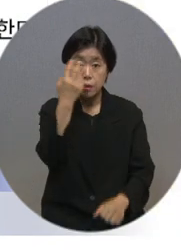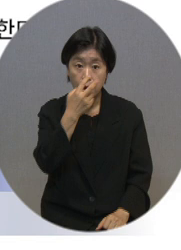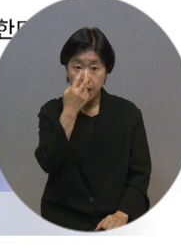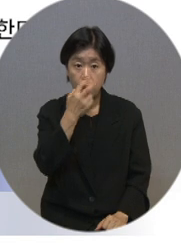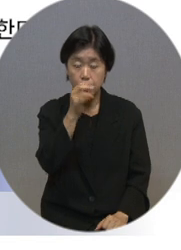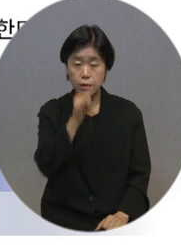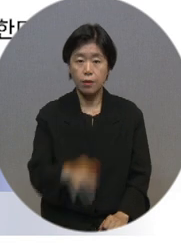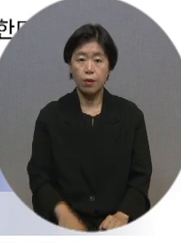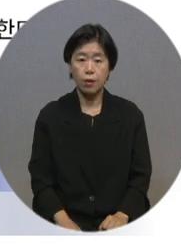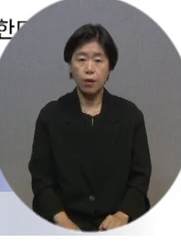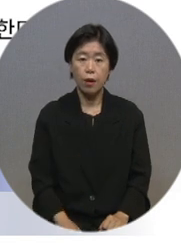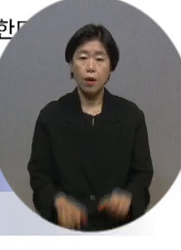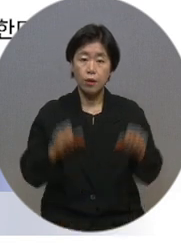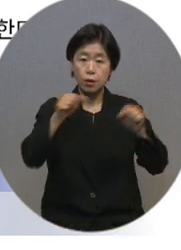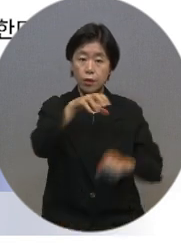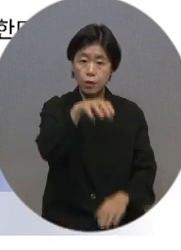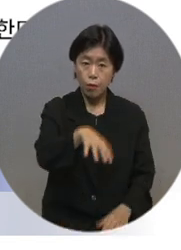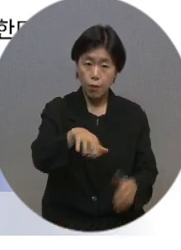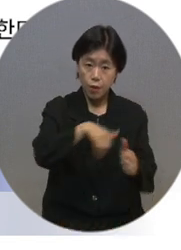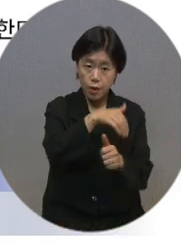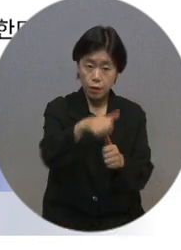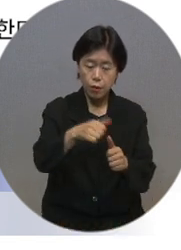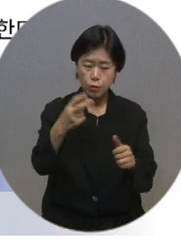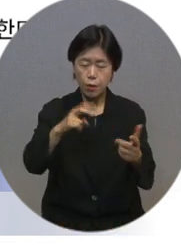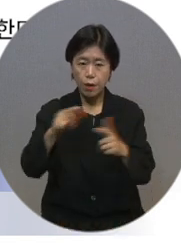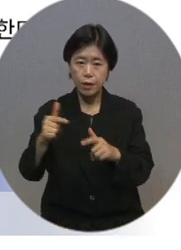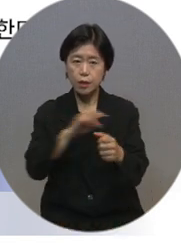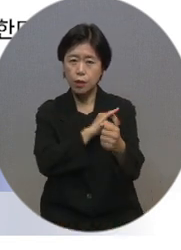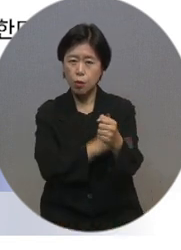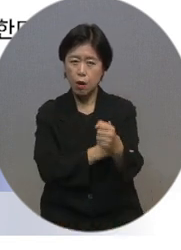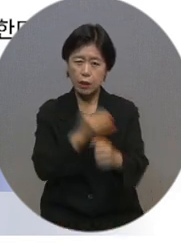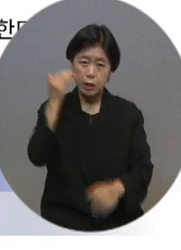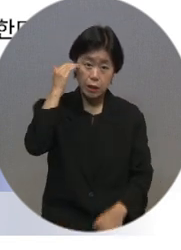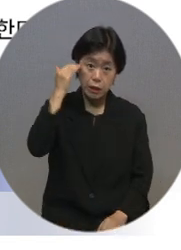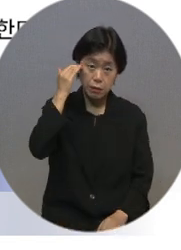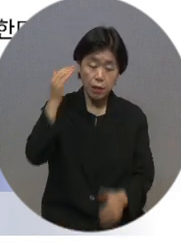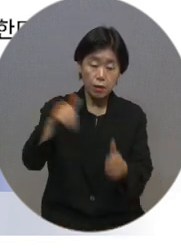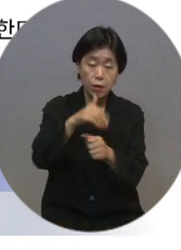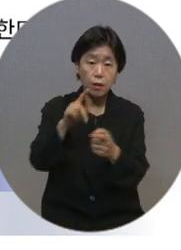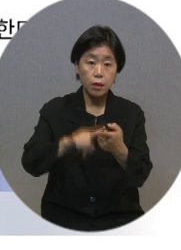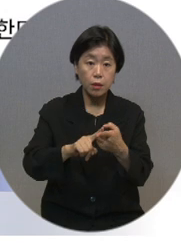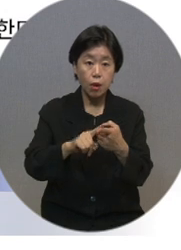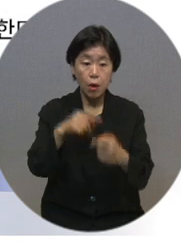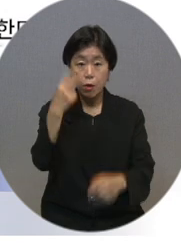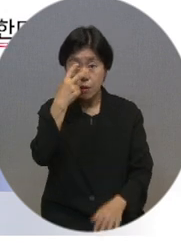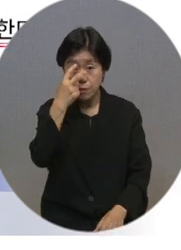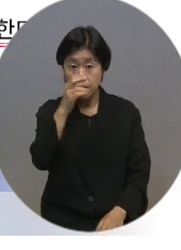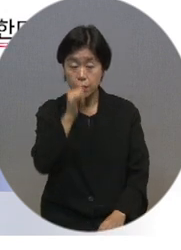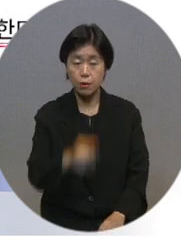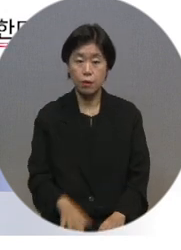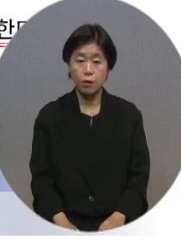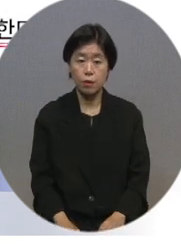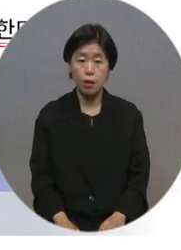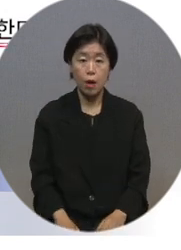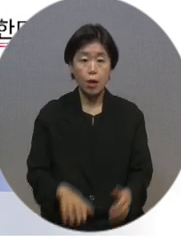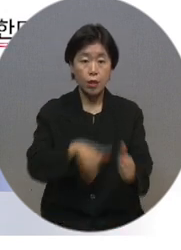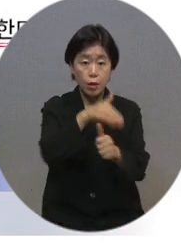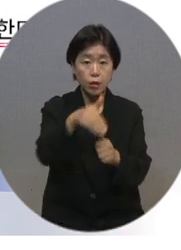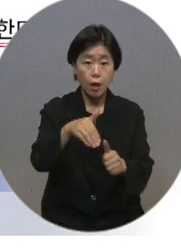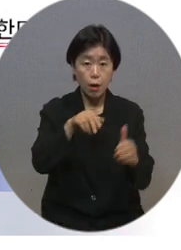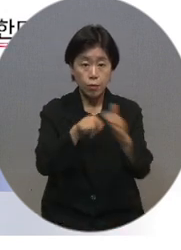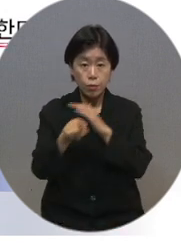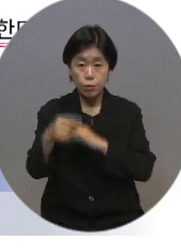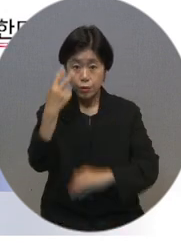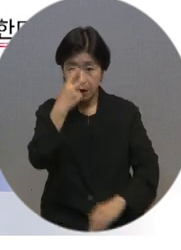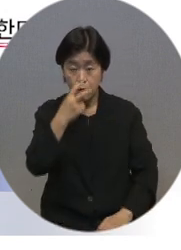환경과 인권 치매 발생 여부 등의 상황을 종합 점검한다고 설명했는데요 특히 현장 점검 외에도